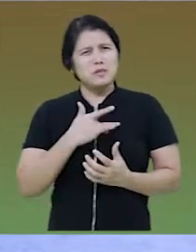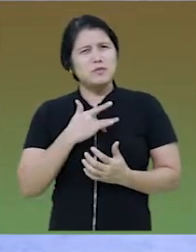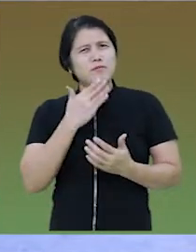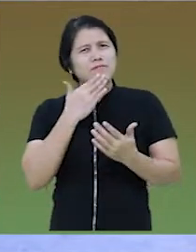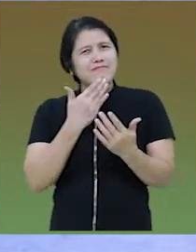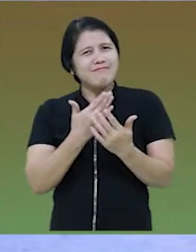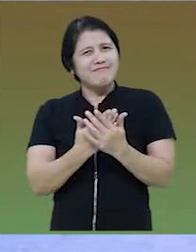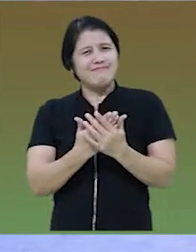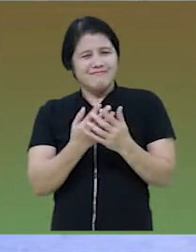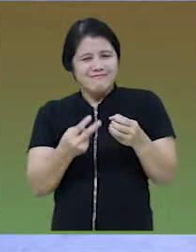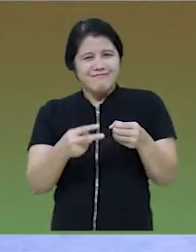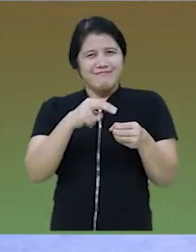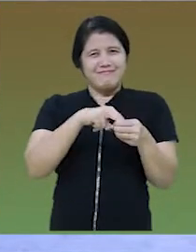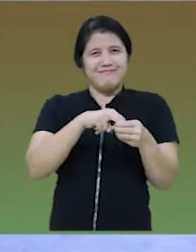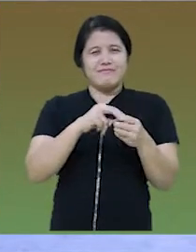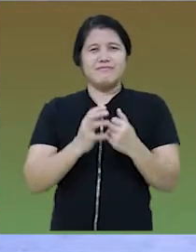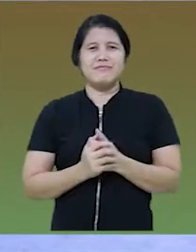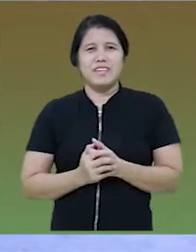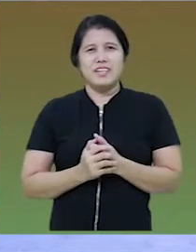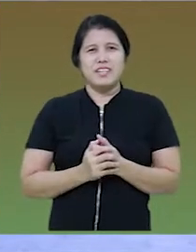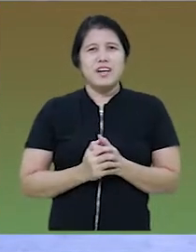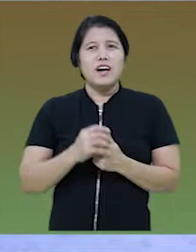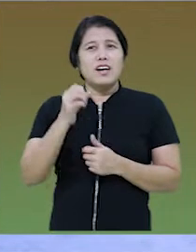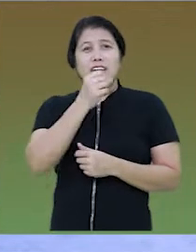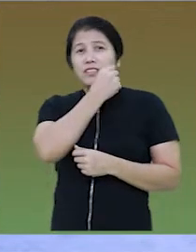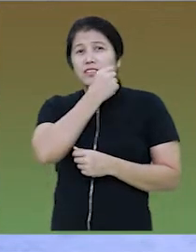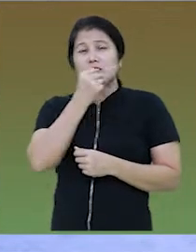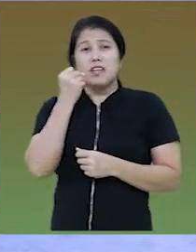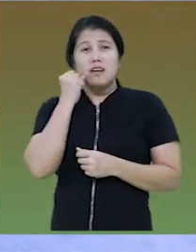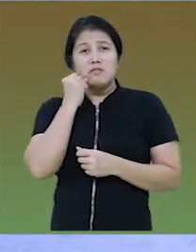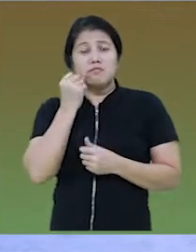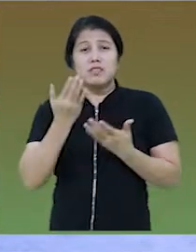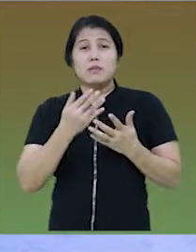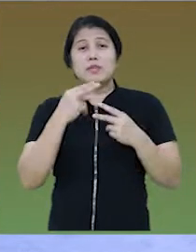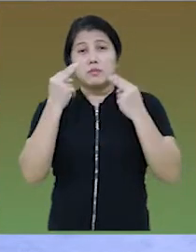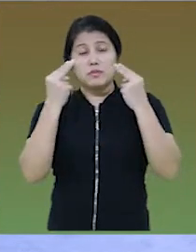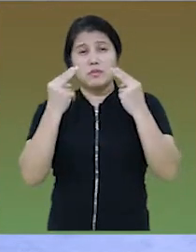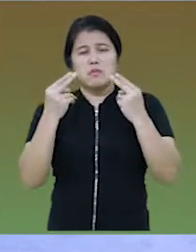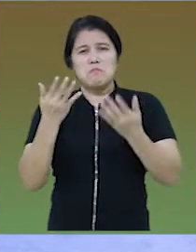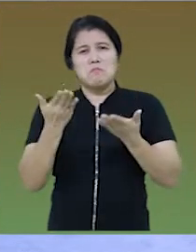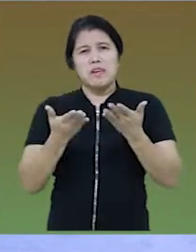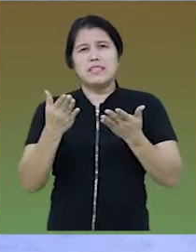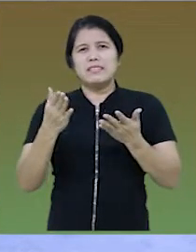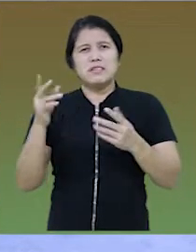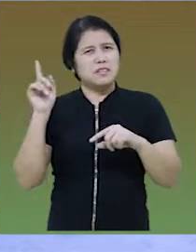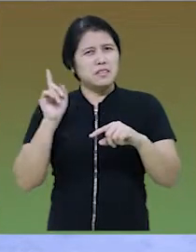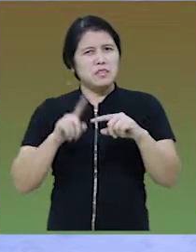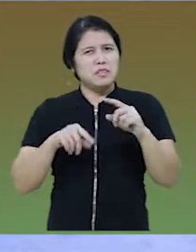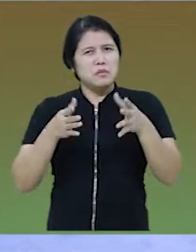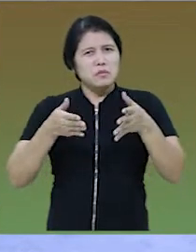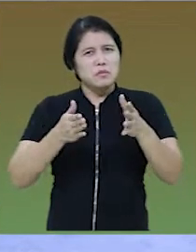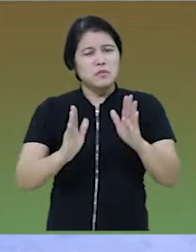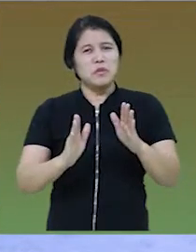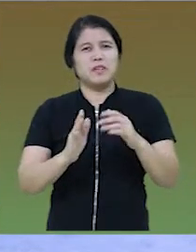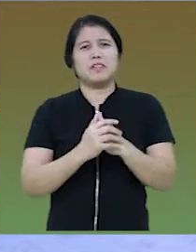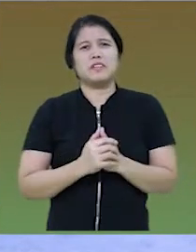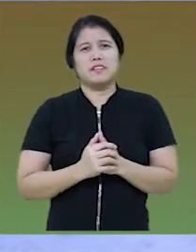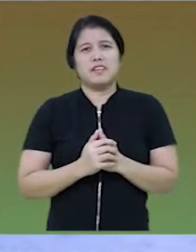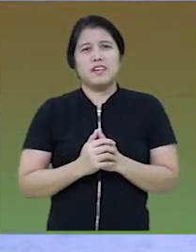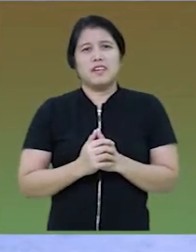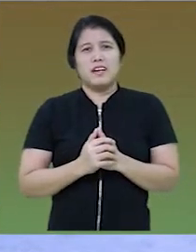Masarap siguro sumakay dyan, Ate Shen. Siya, ang sabi sa balita ay baka hindi matuloy ang festival dahil sa